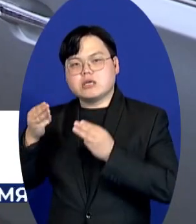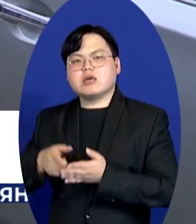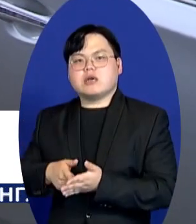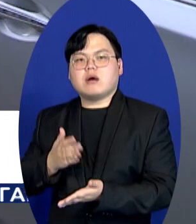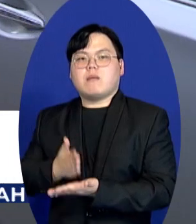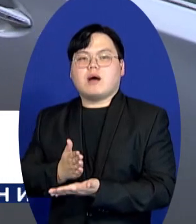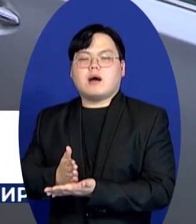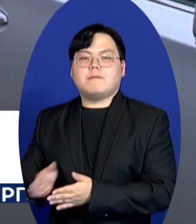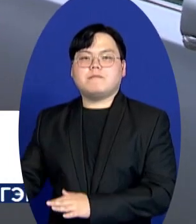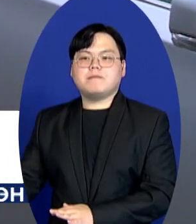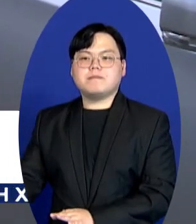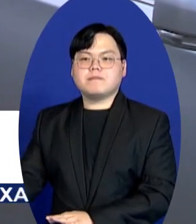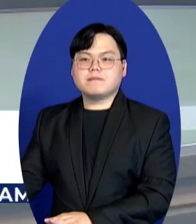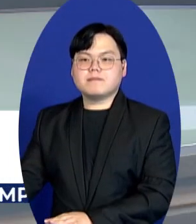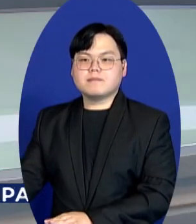үүсжээ.